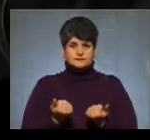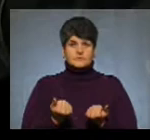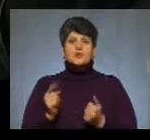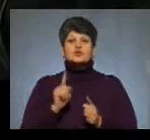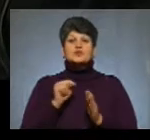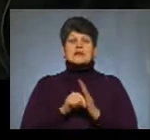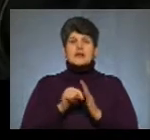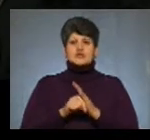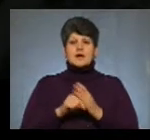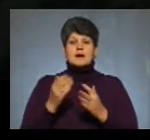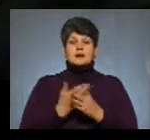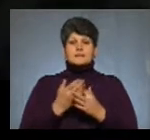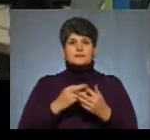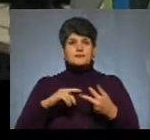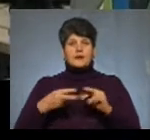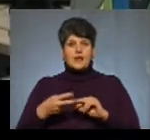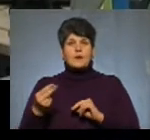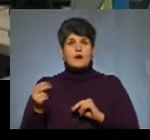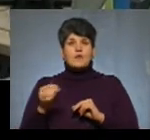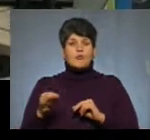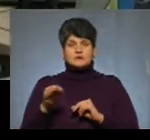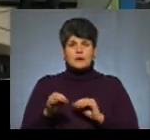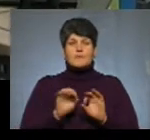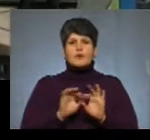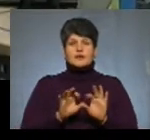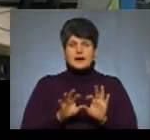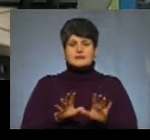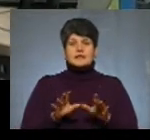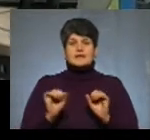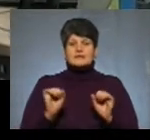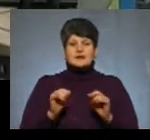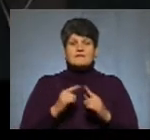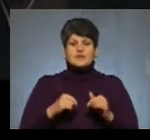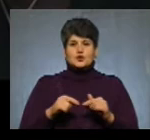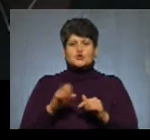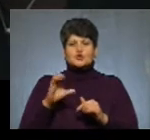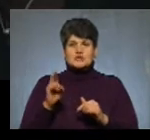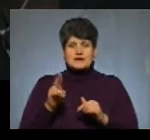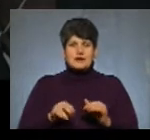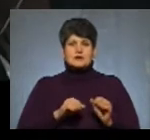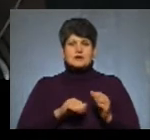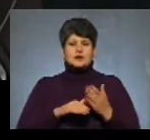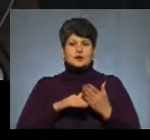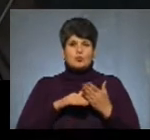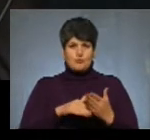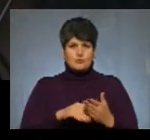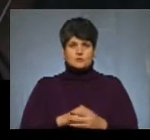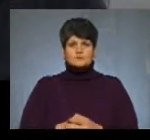Що означає монетизація субсидій, пояснює керівниця відділу соціальних допомог адміністрації Київського району Еліна